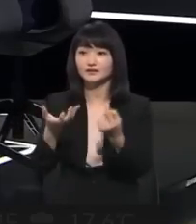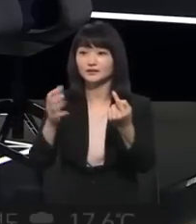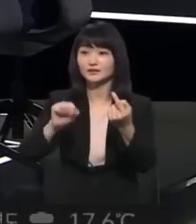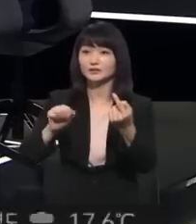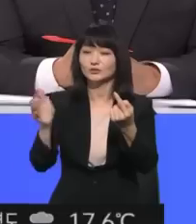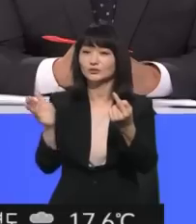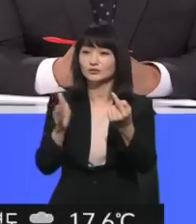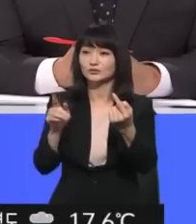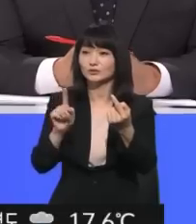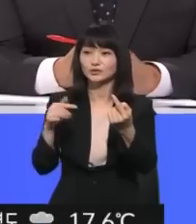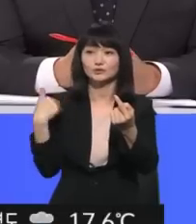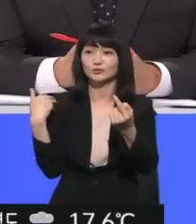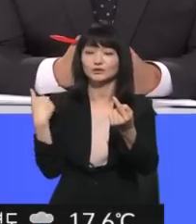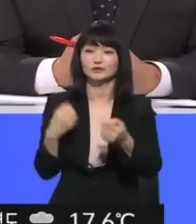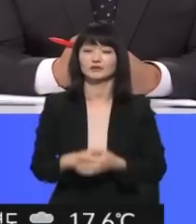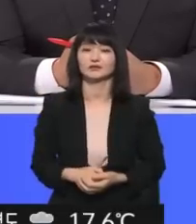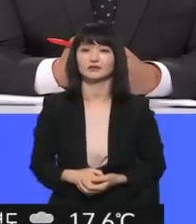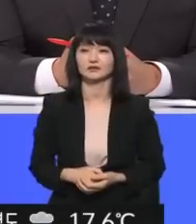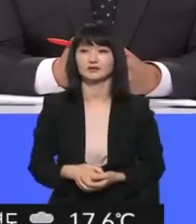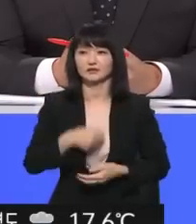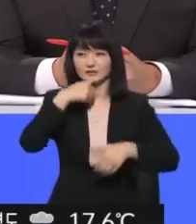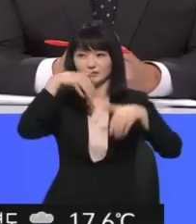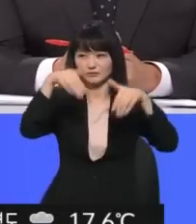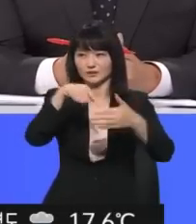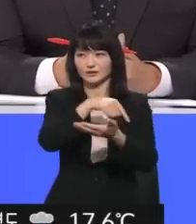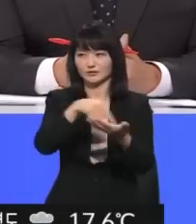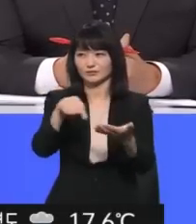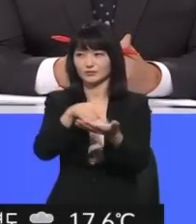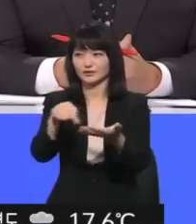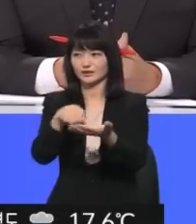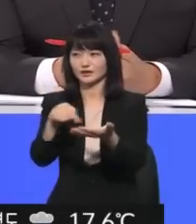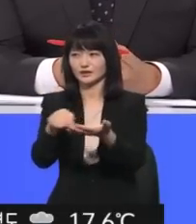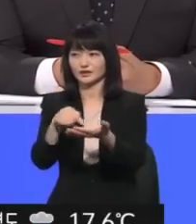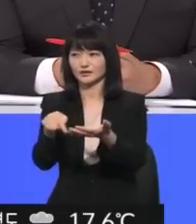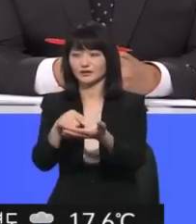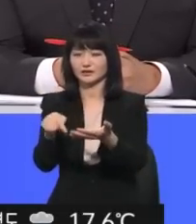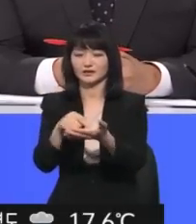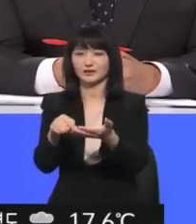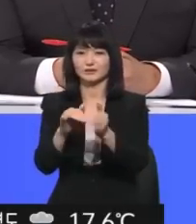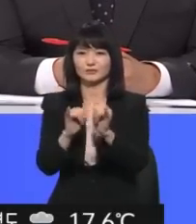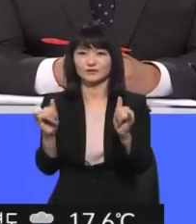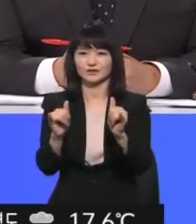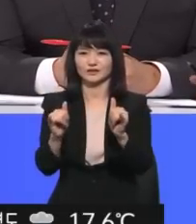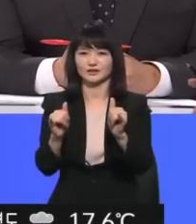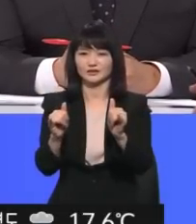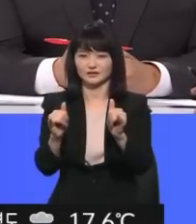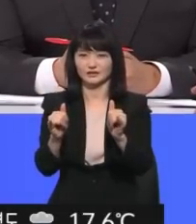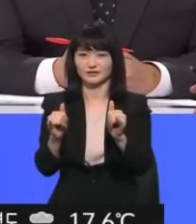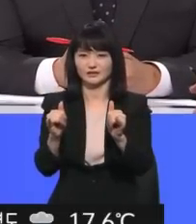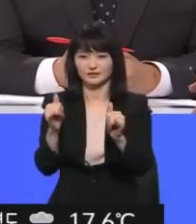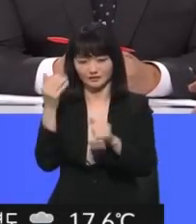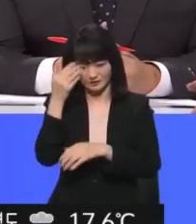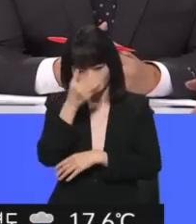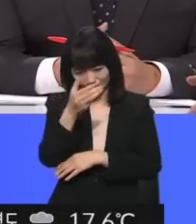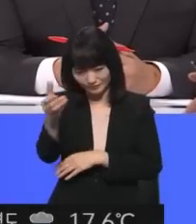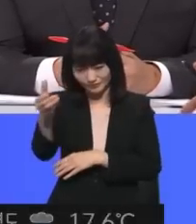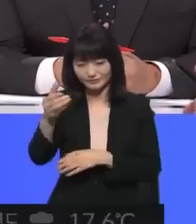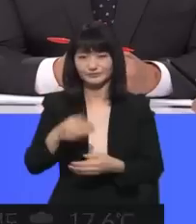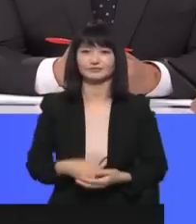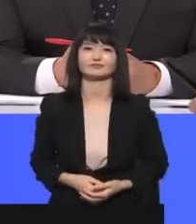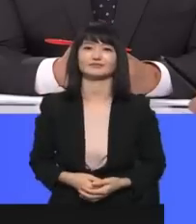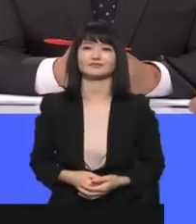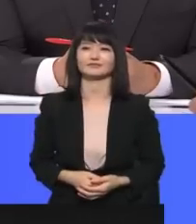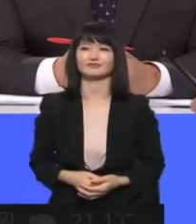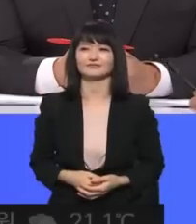인지 모르고 수 에다가 누리 우드 께 다 드리겠다고 이미 공원을 했다 하우스 퍼가시면 안됩니다 오프더 탑에 담당 pd 님이